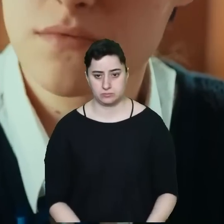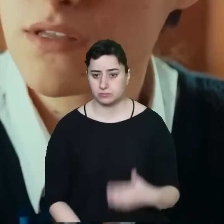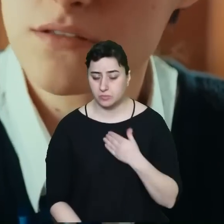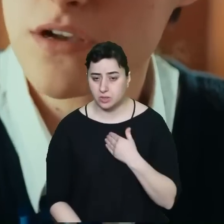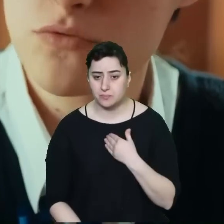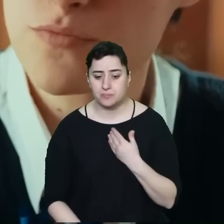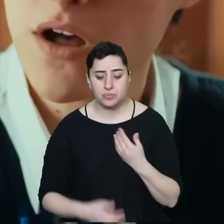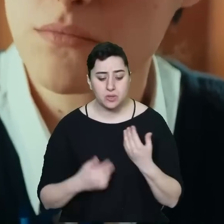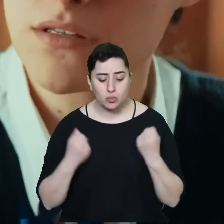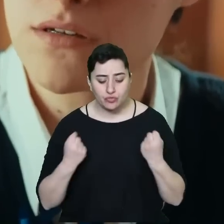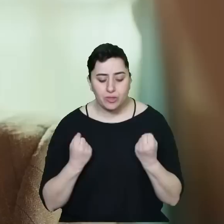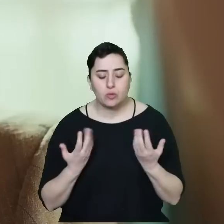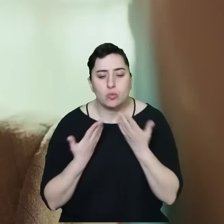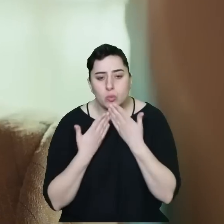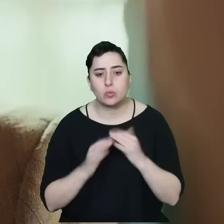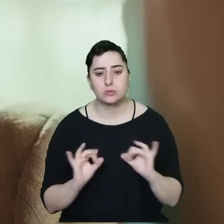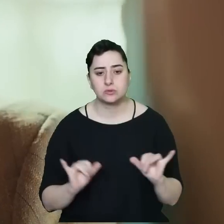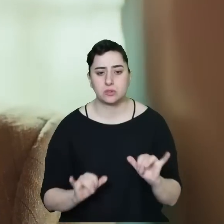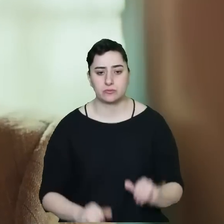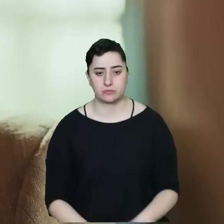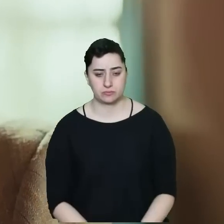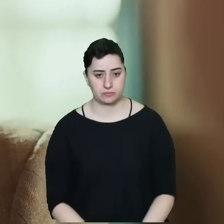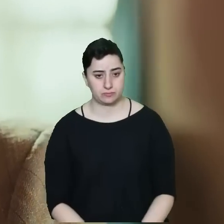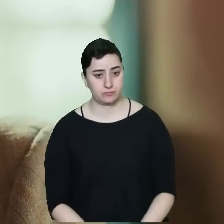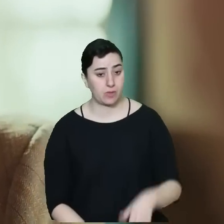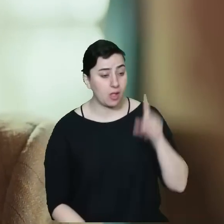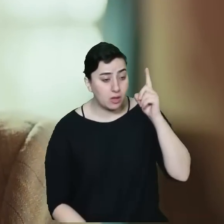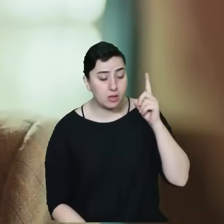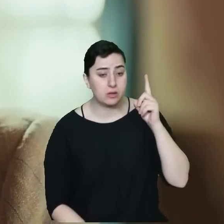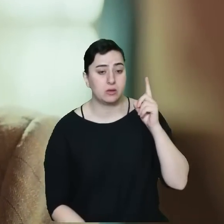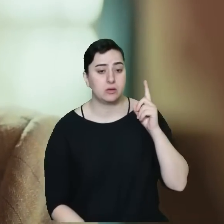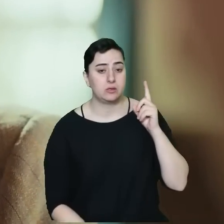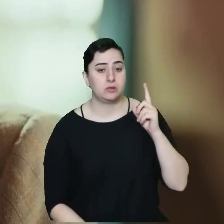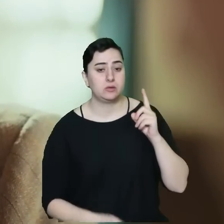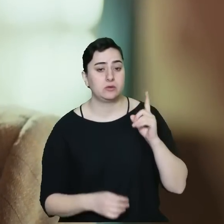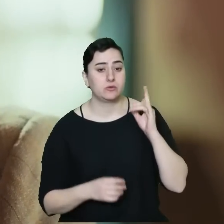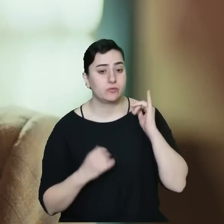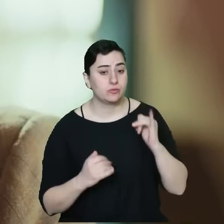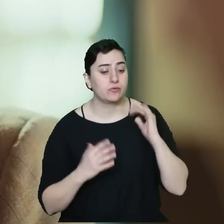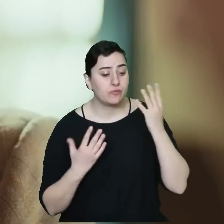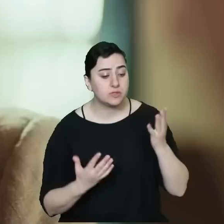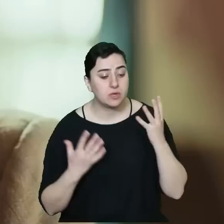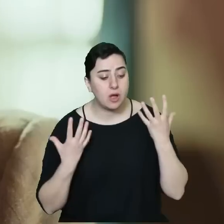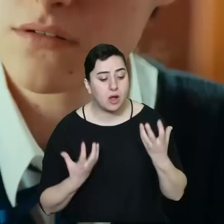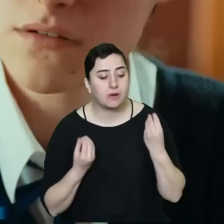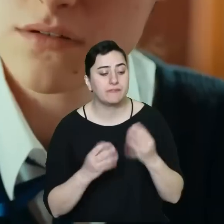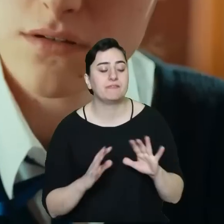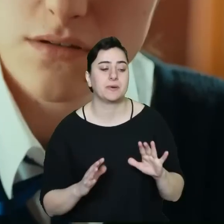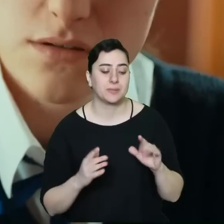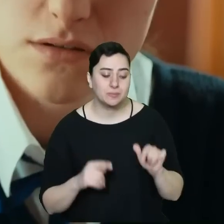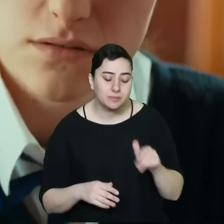Benim dayanacak gücüm kalmadı. Allah kimseye taşıyacağından daha fazla yük yüklemez